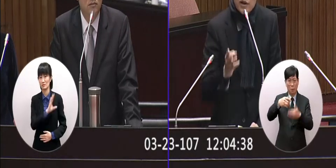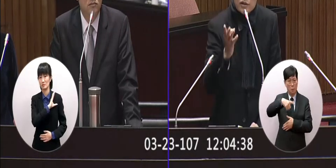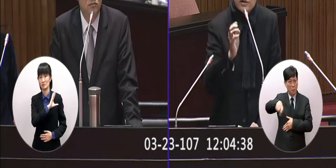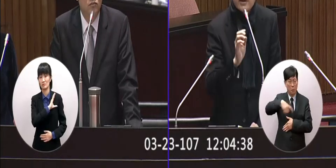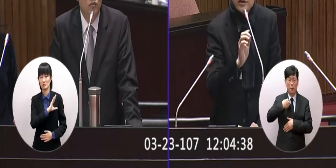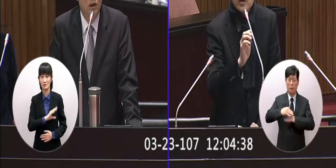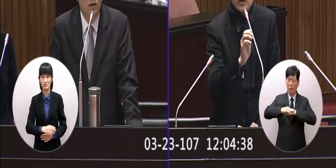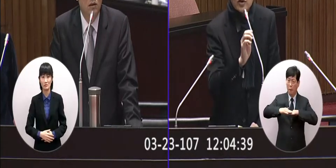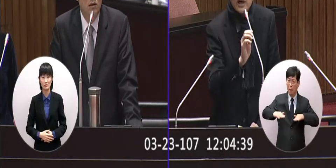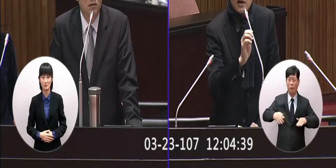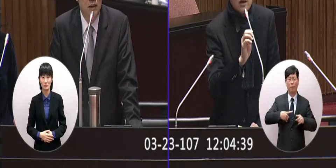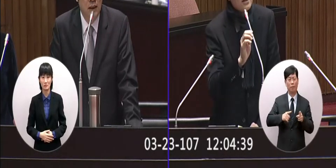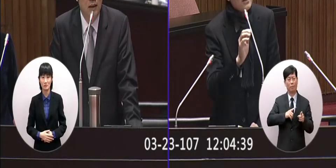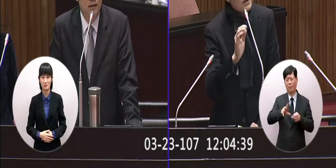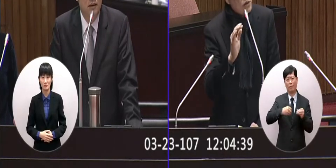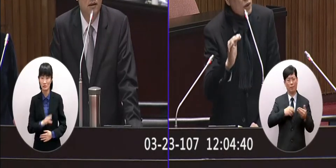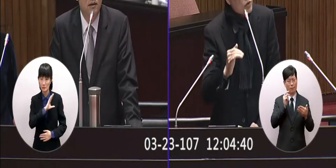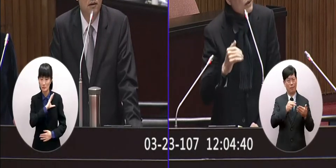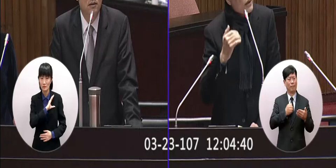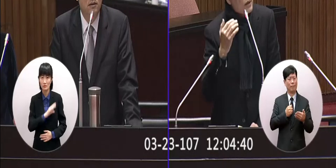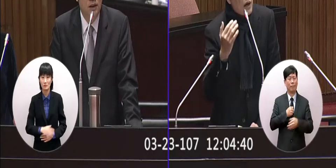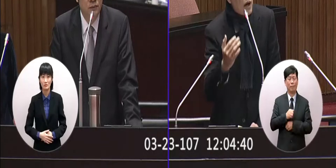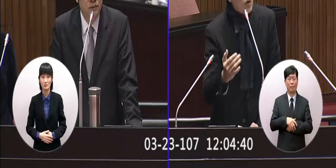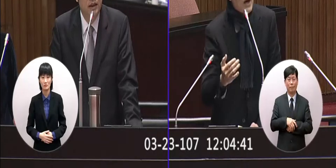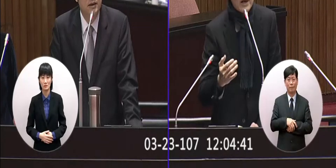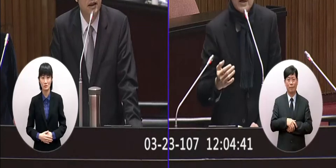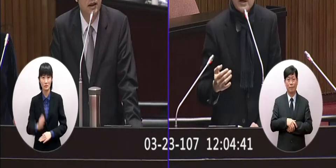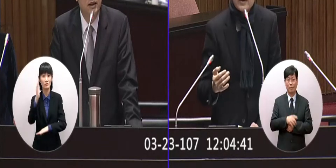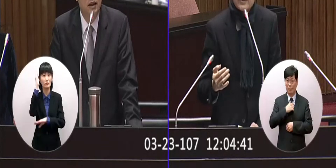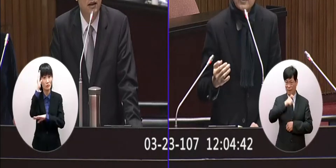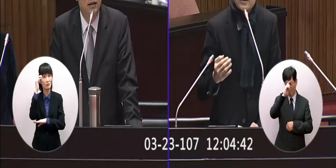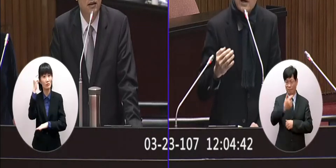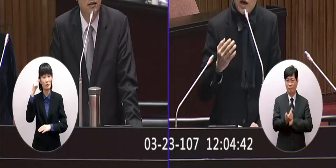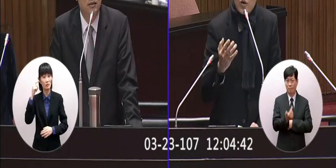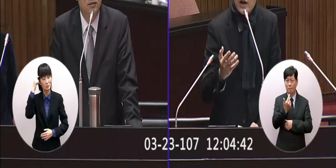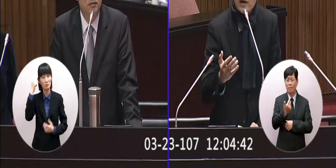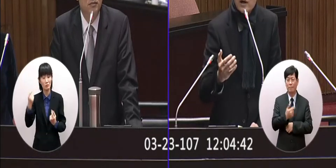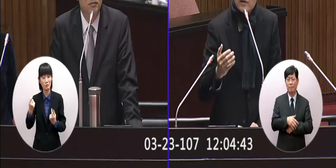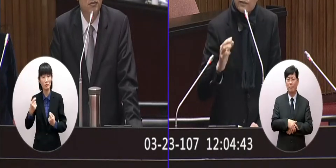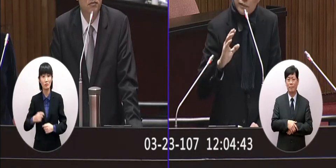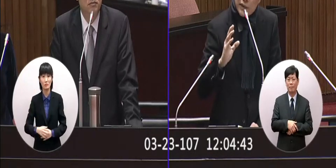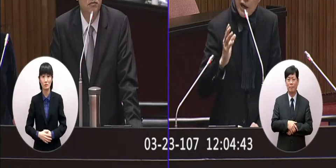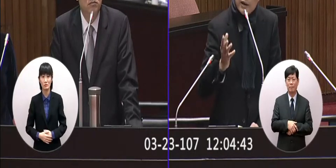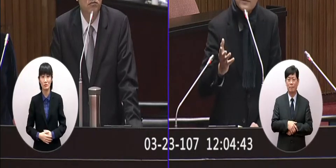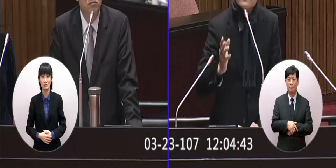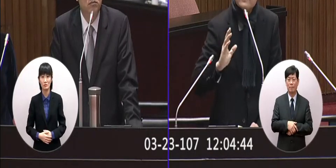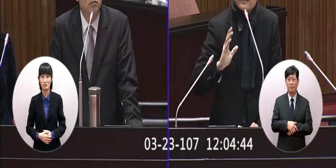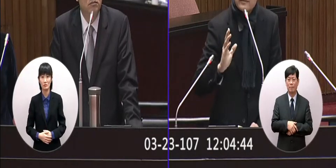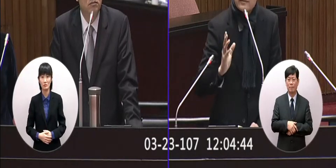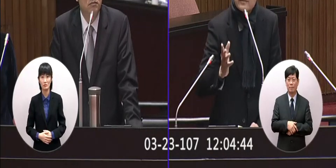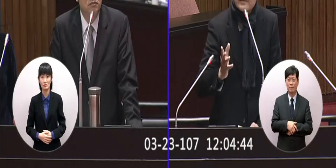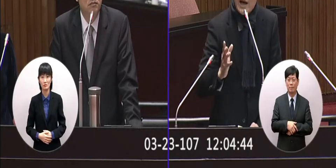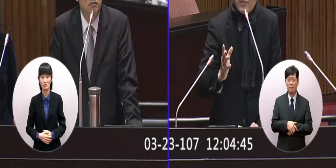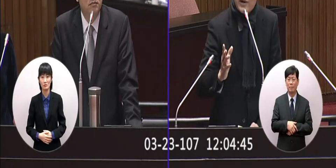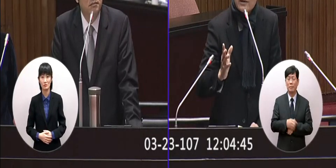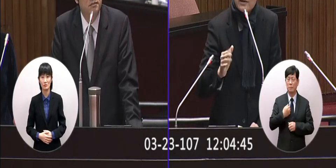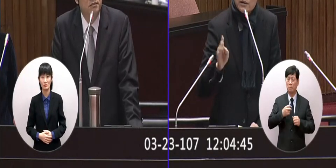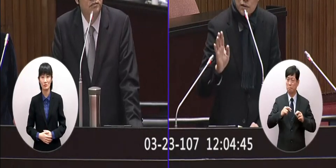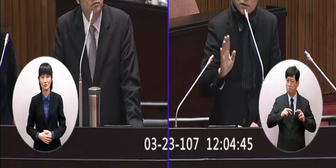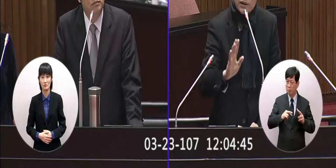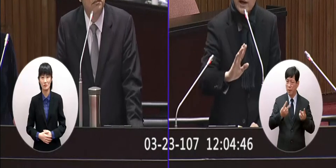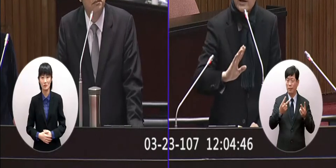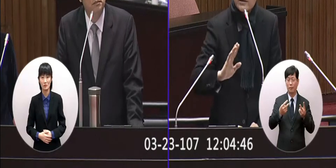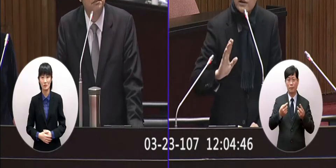然， 你民调资料你也都有了哈。 啊，当然， 希望说你能赶快， 政府也是这个立场， 啊，赶快哈，哦，来改